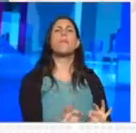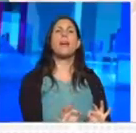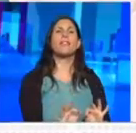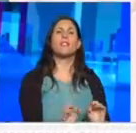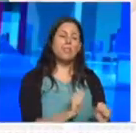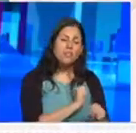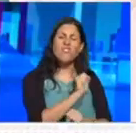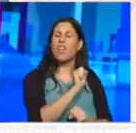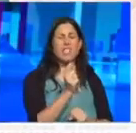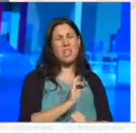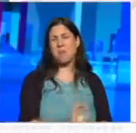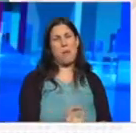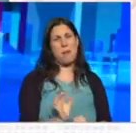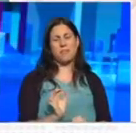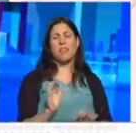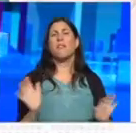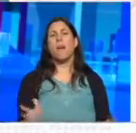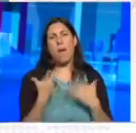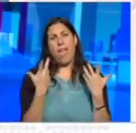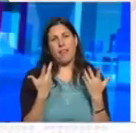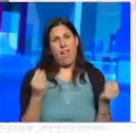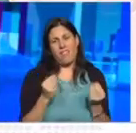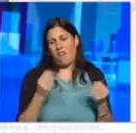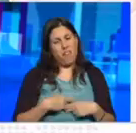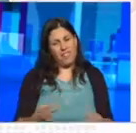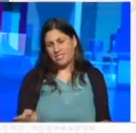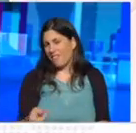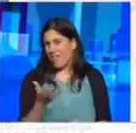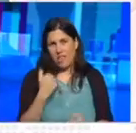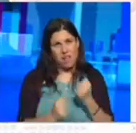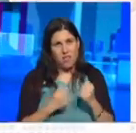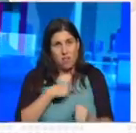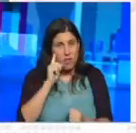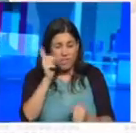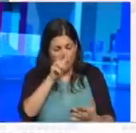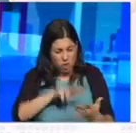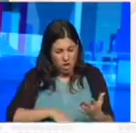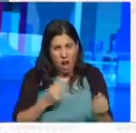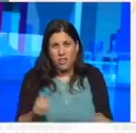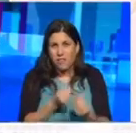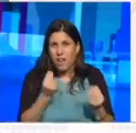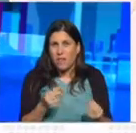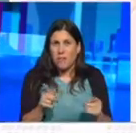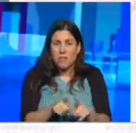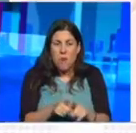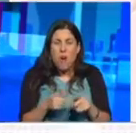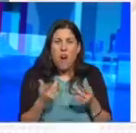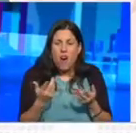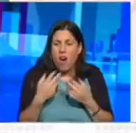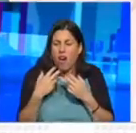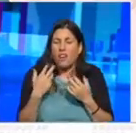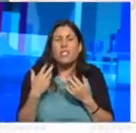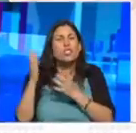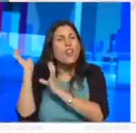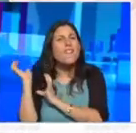תביעה מוצקה. ומהר מאוד הדבר הזה נחשף, היה קשה. אני חושב שכל מי שקרא את הדברים שם, כמו למשל ההתייחסות כשפחה שוב